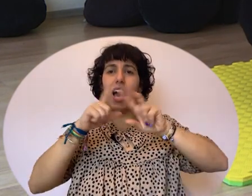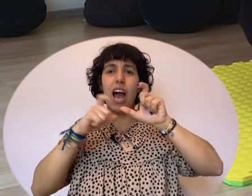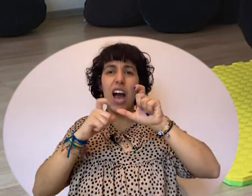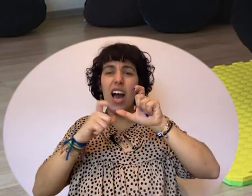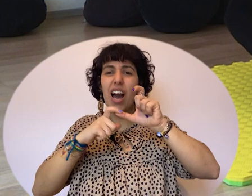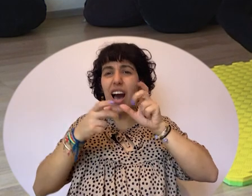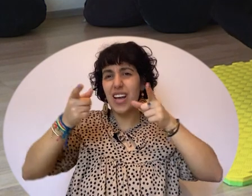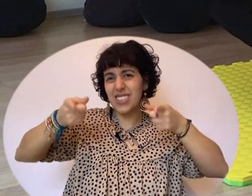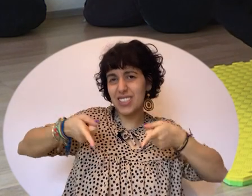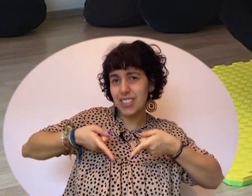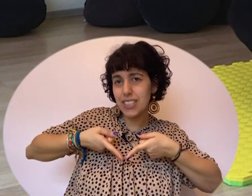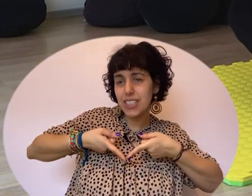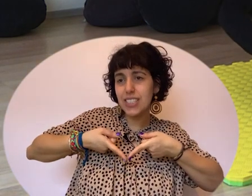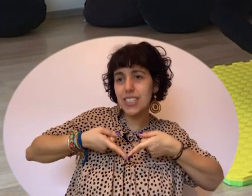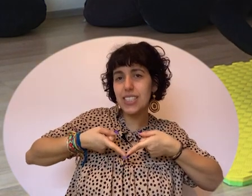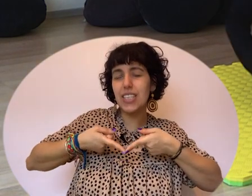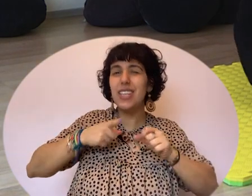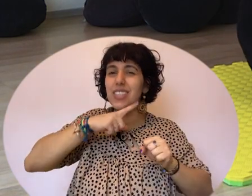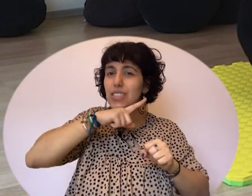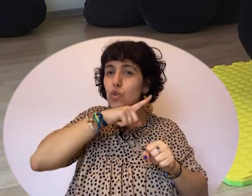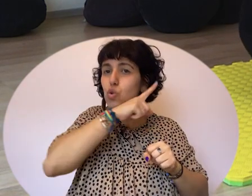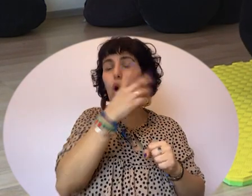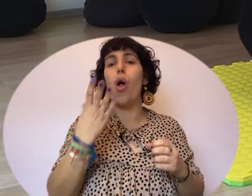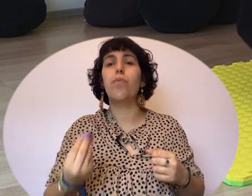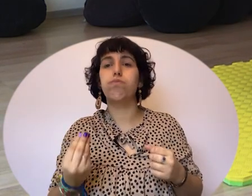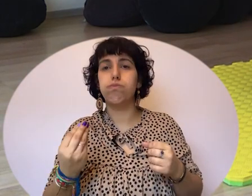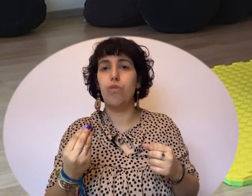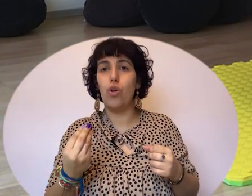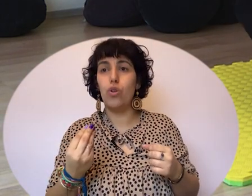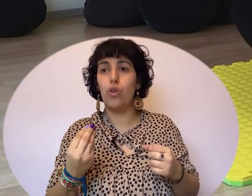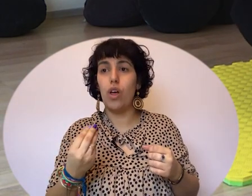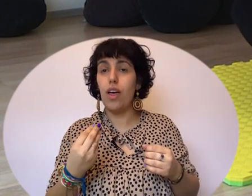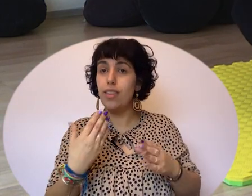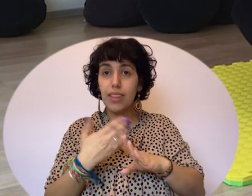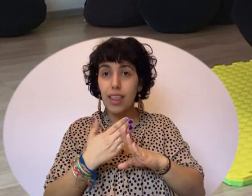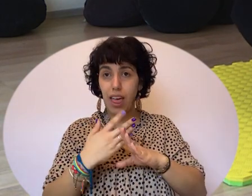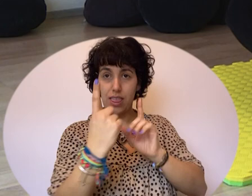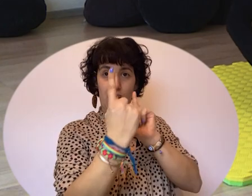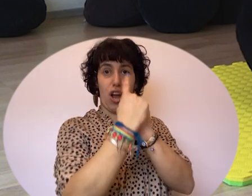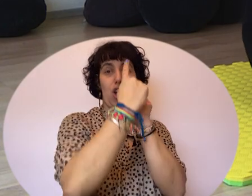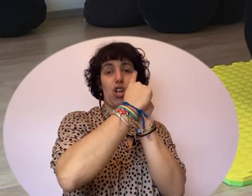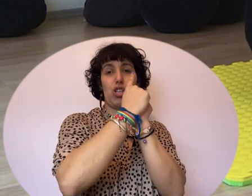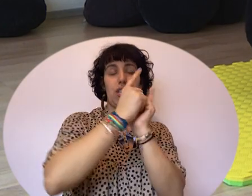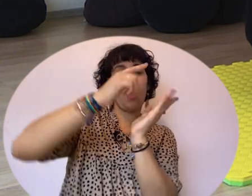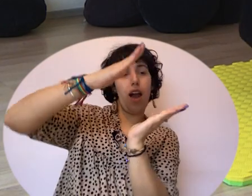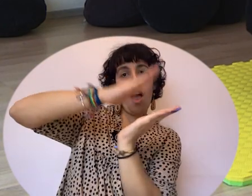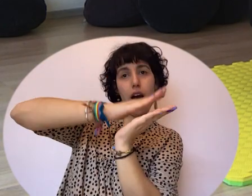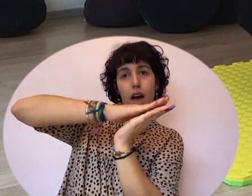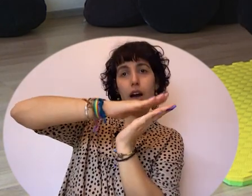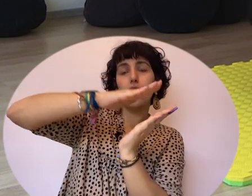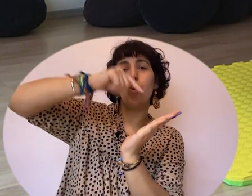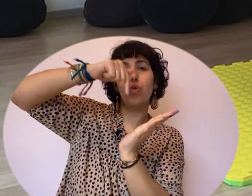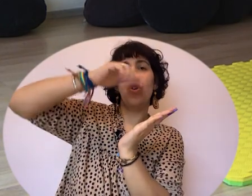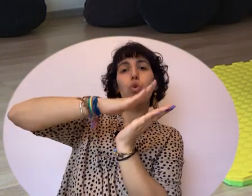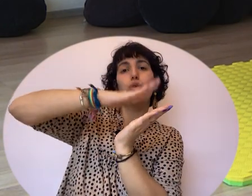kısımdan Biz kafamıza kadar uzanan bu kas gruplarında bir zorlama olduğu için Çünkü karşı tarafta buraya Açmaya çalışıyor Bu zorlama